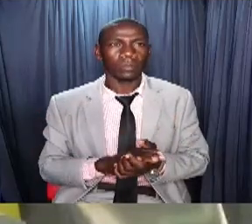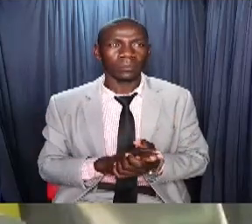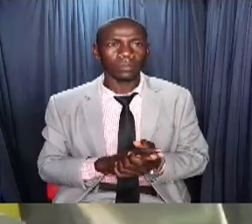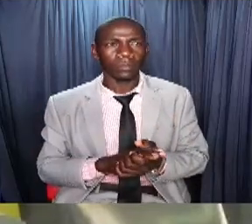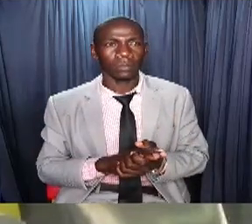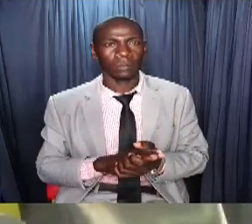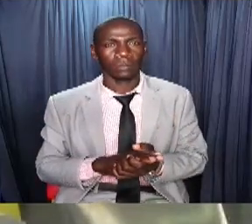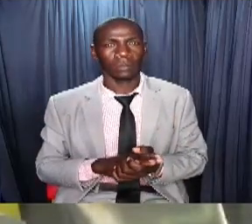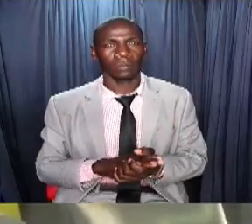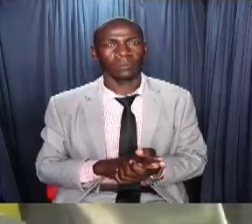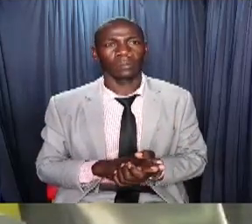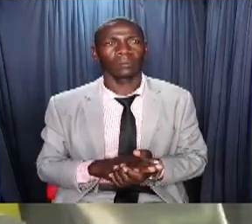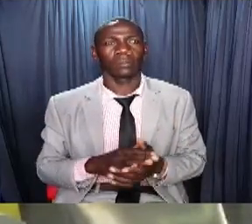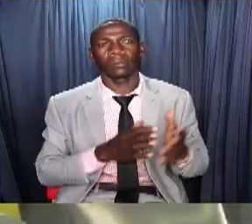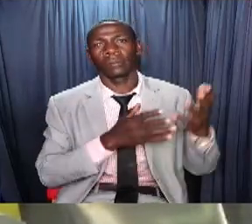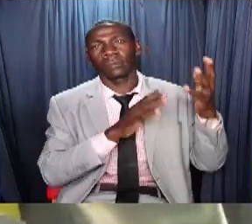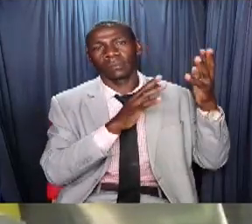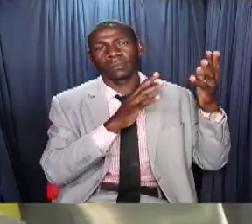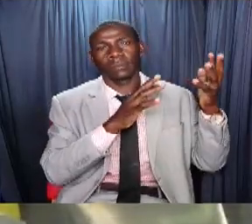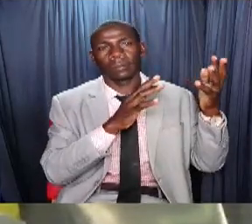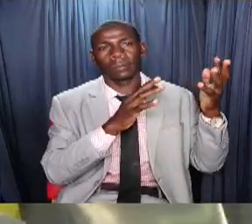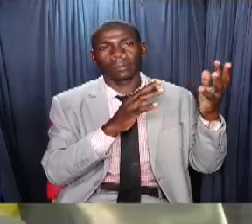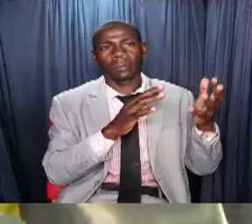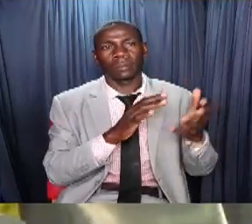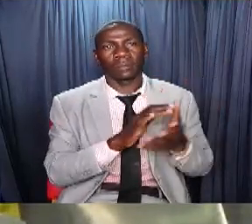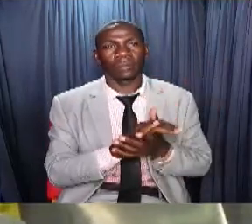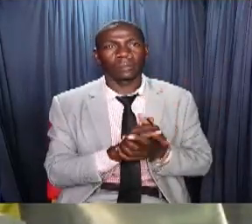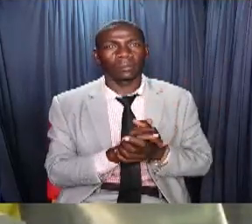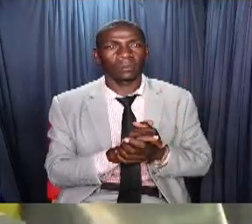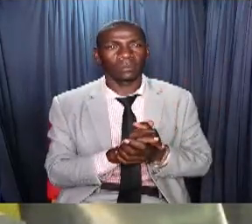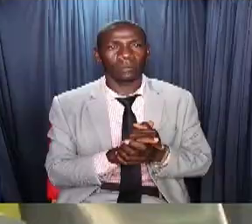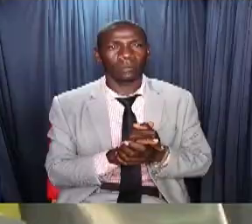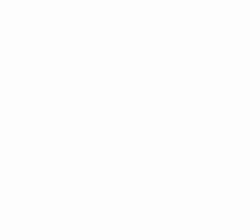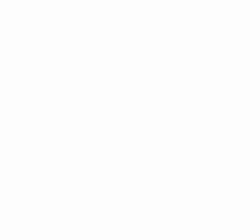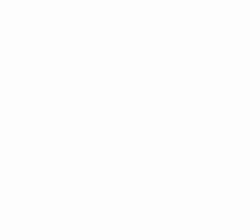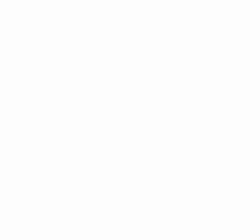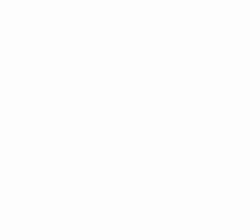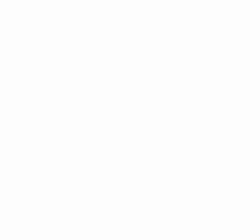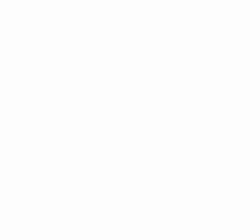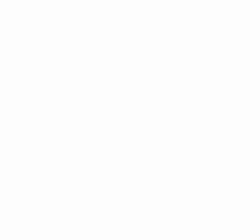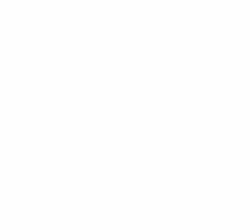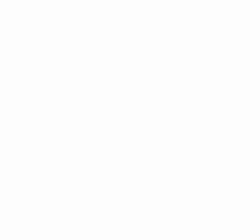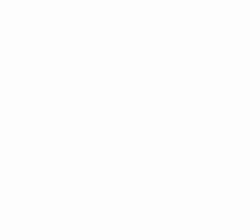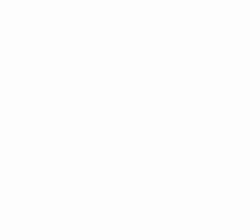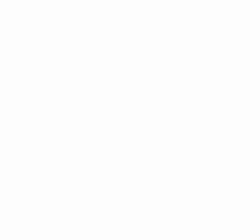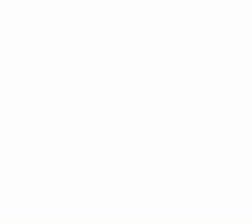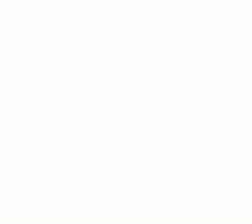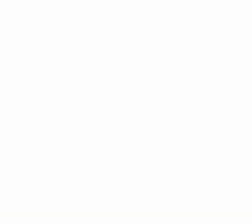Yeah.